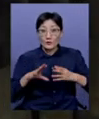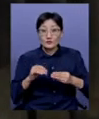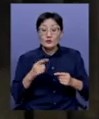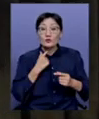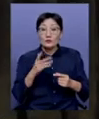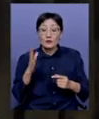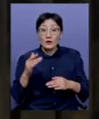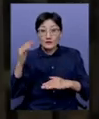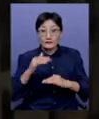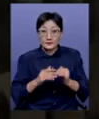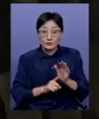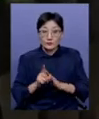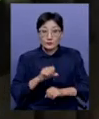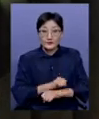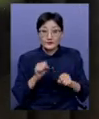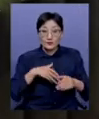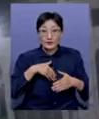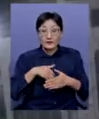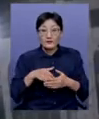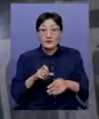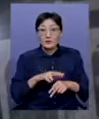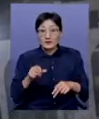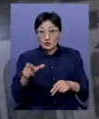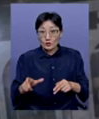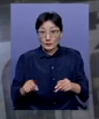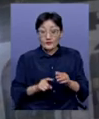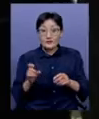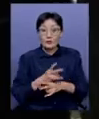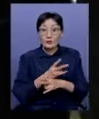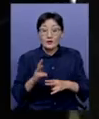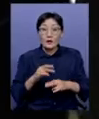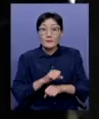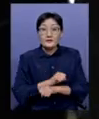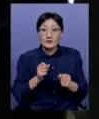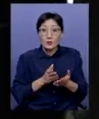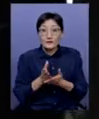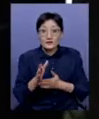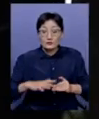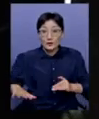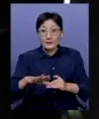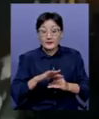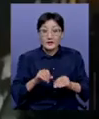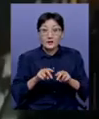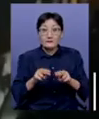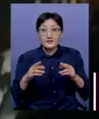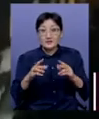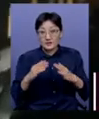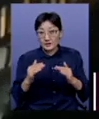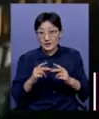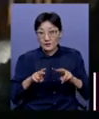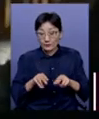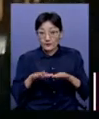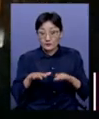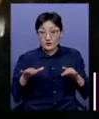а вечером начались столкновения активистов с силовиками. Уже ночью демонстранты прорвались на территорию здания парламента. Местные СМИ с